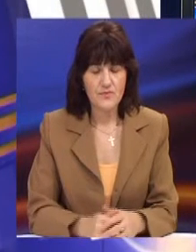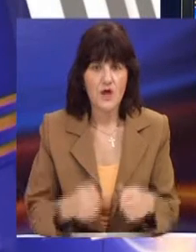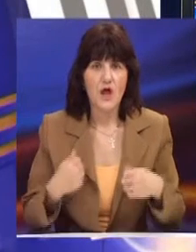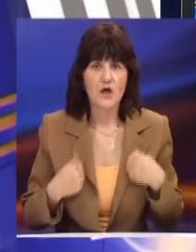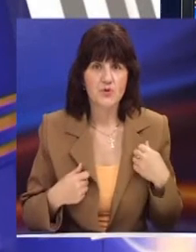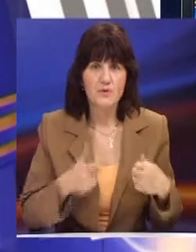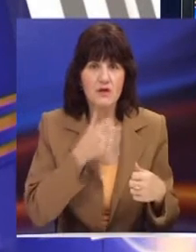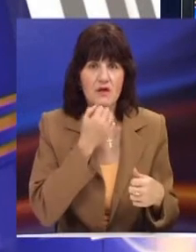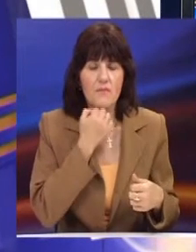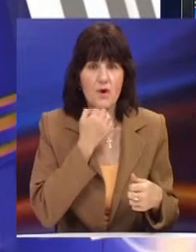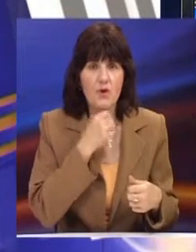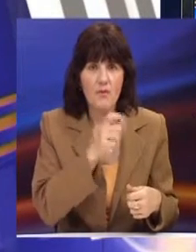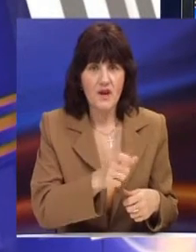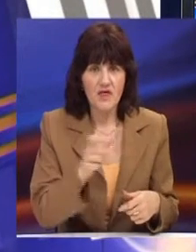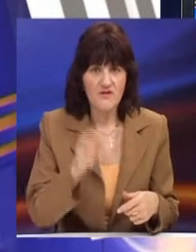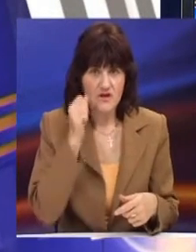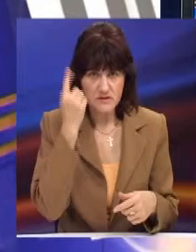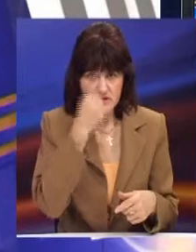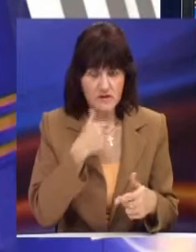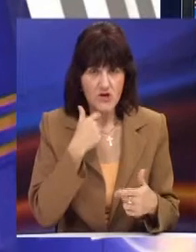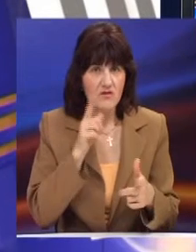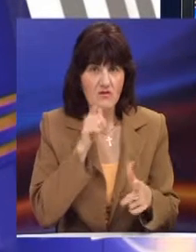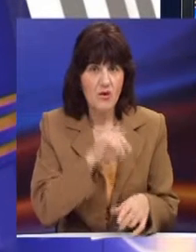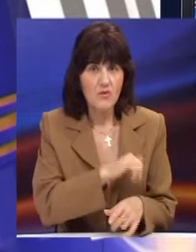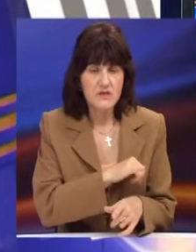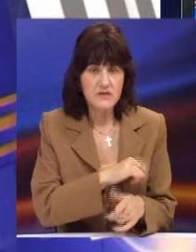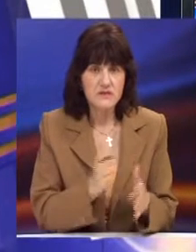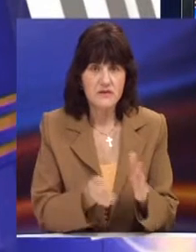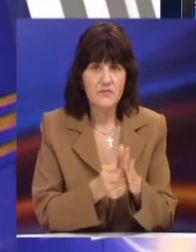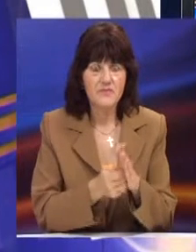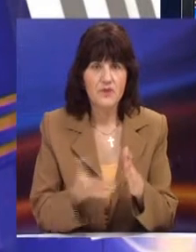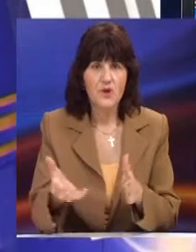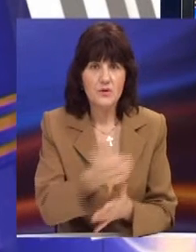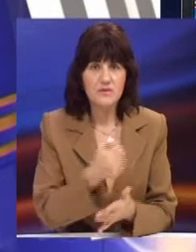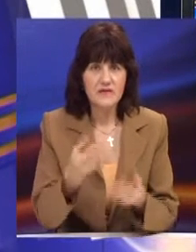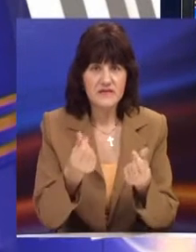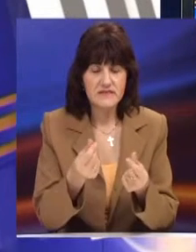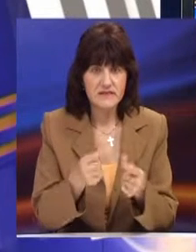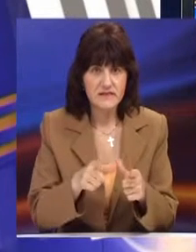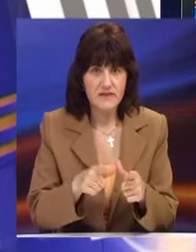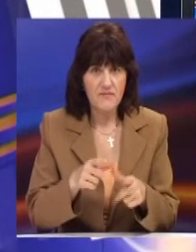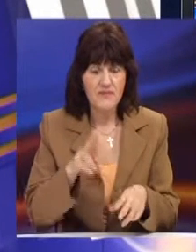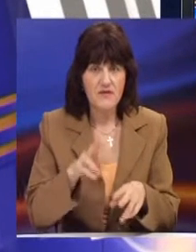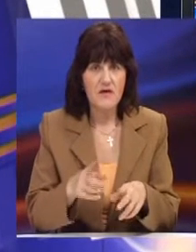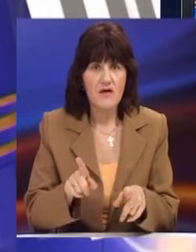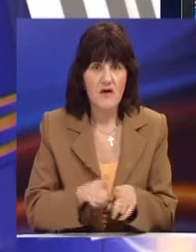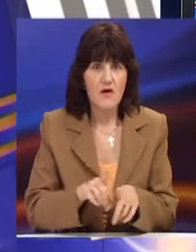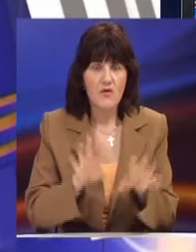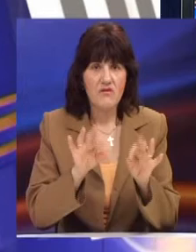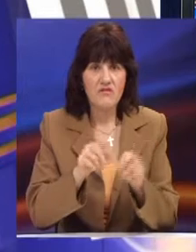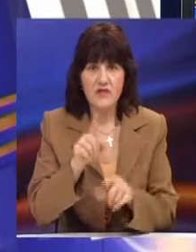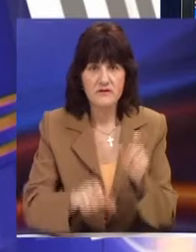Subotički poljoprivrednici veoma su zainteresovani za izdavanje državnog poljoprivrednog zemljišta u zakup. Za pojedine parcele nadmeće se i po